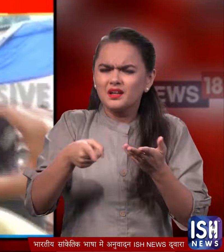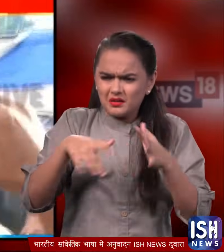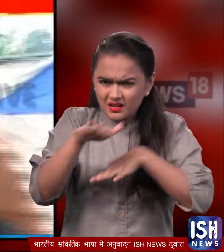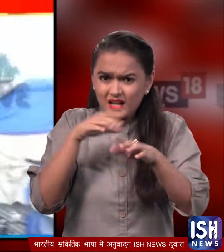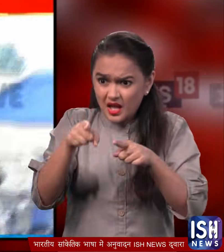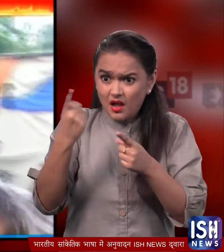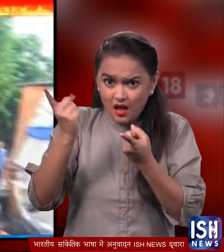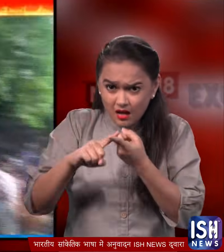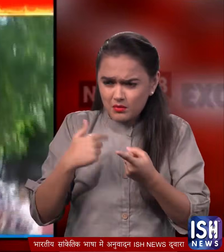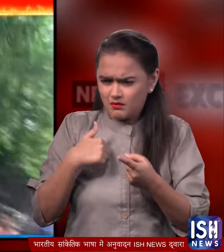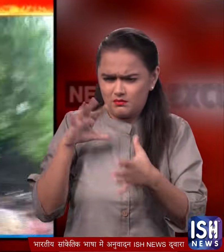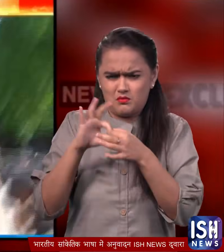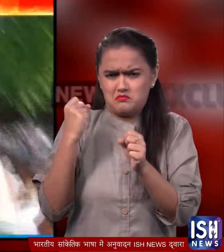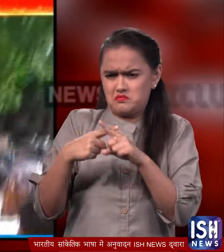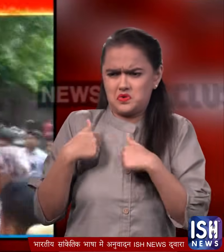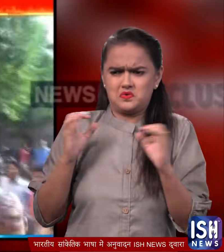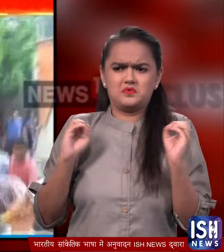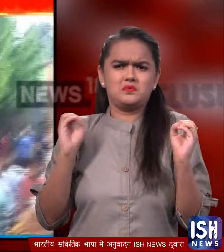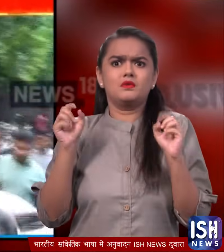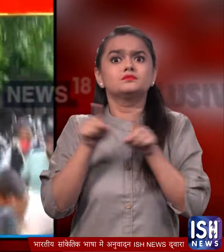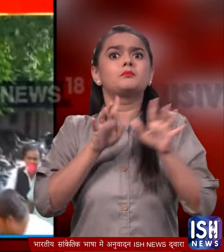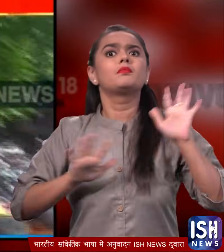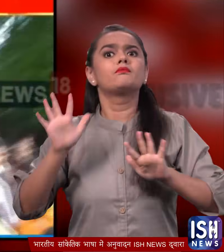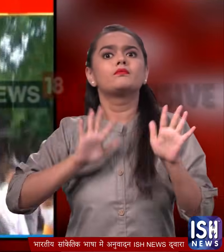से उनका कुछ लेना देना नहीं है। आनंद जी क्या कहेंगे?